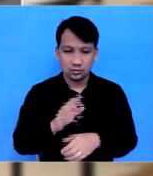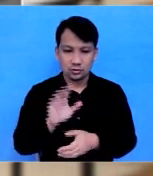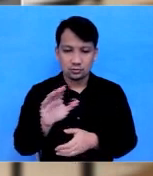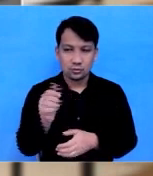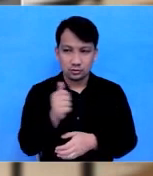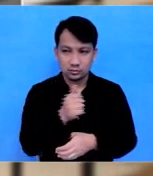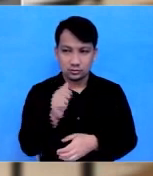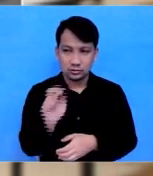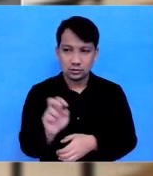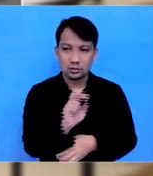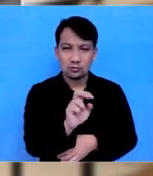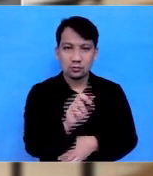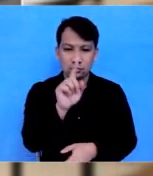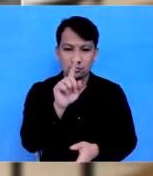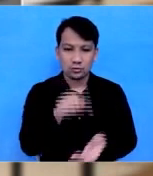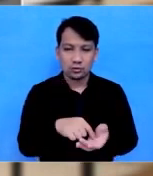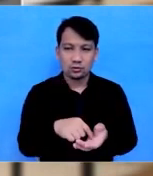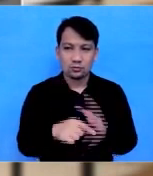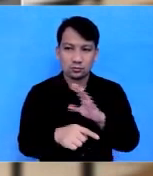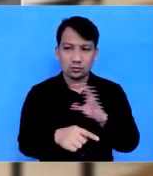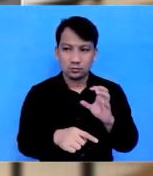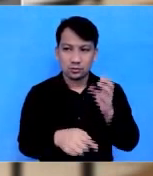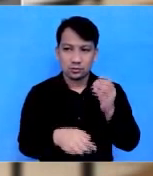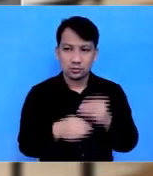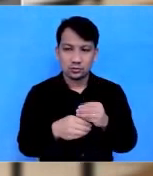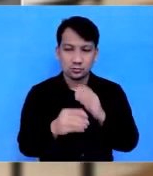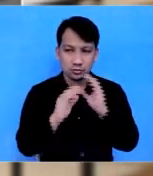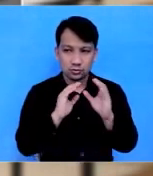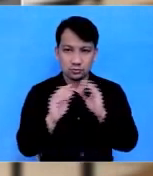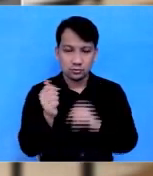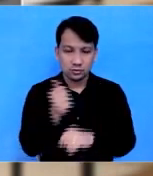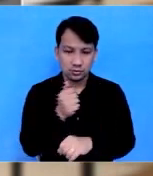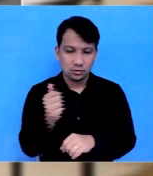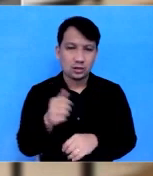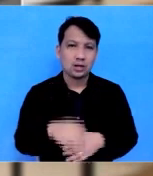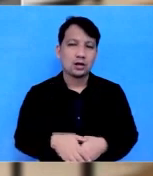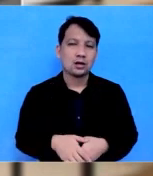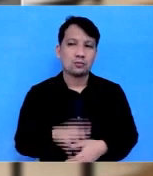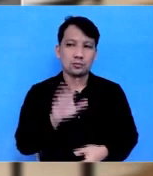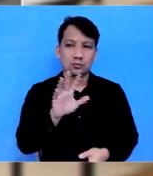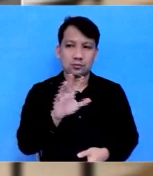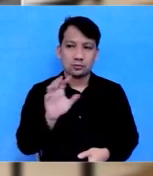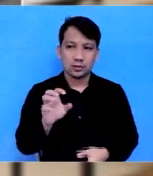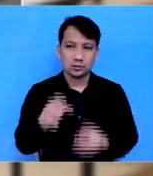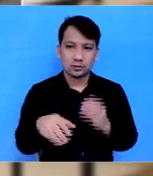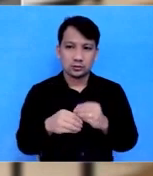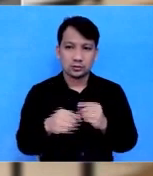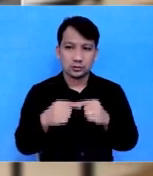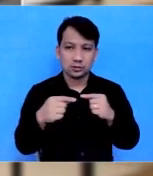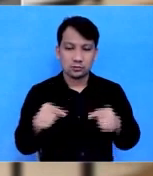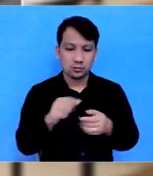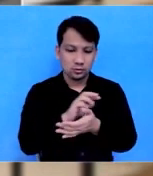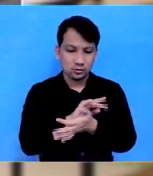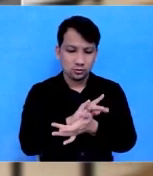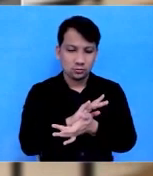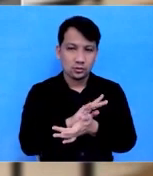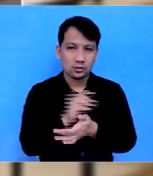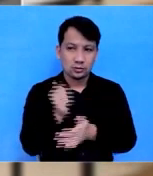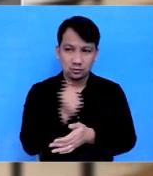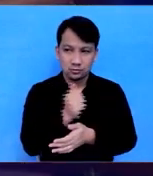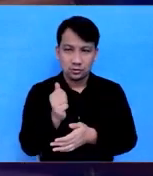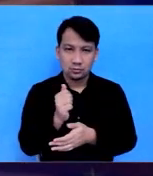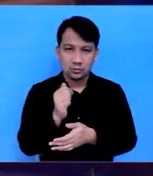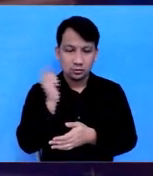allowance, 1,500 pisong communication allowance, at 500 pisong anti-COVID allowance. Ang Kamara at